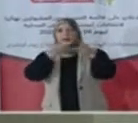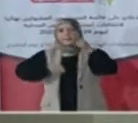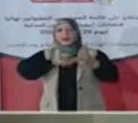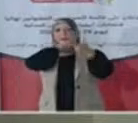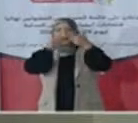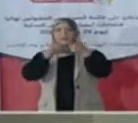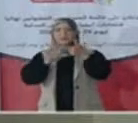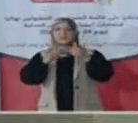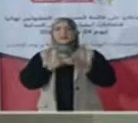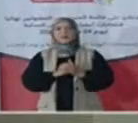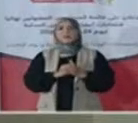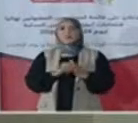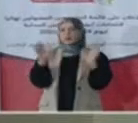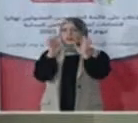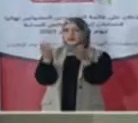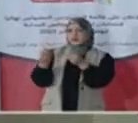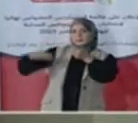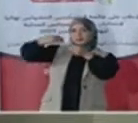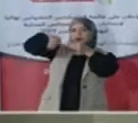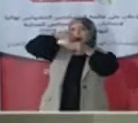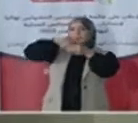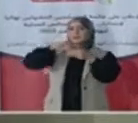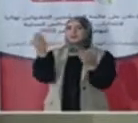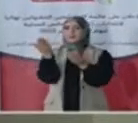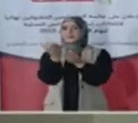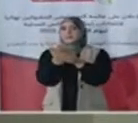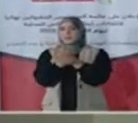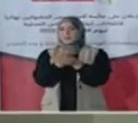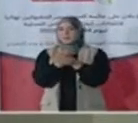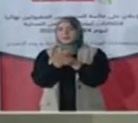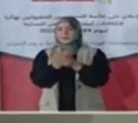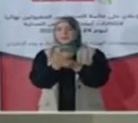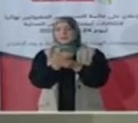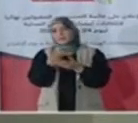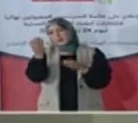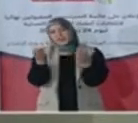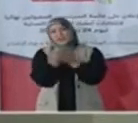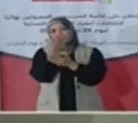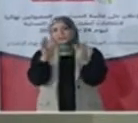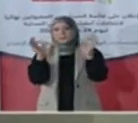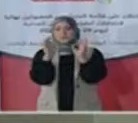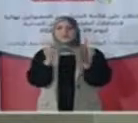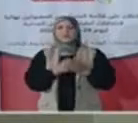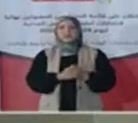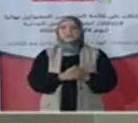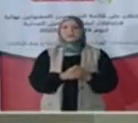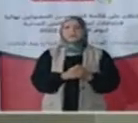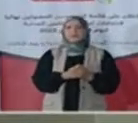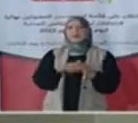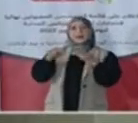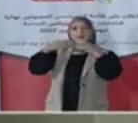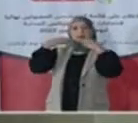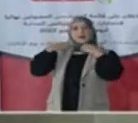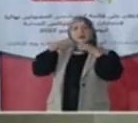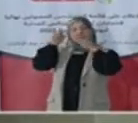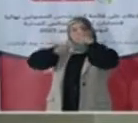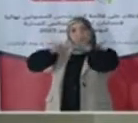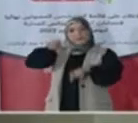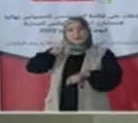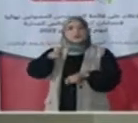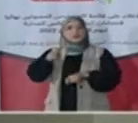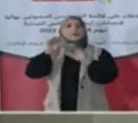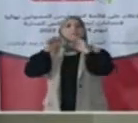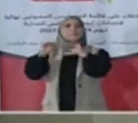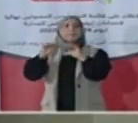ولم يقع أي إضافة أو أي يعني تنقيص في عدد المترشحين، فيما عدا